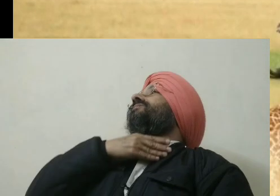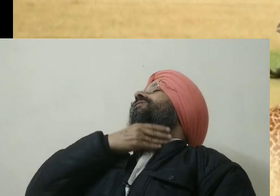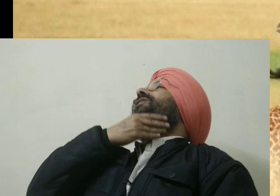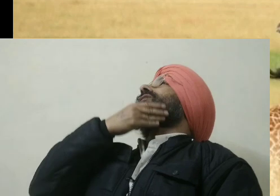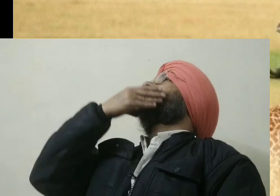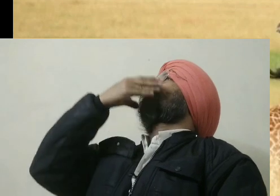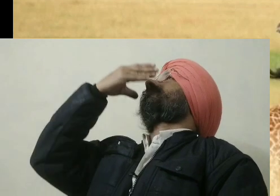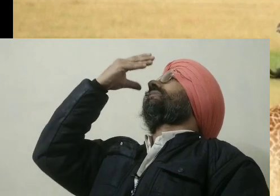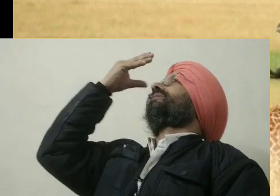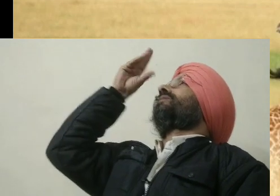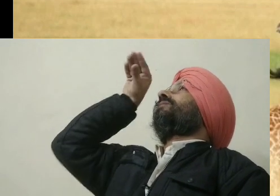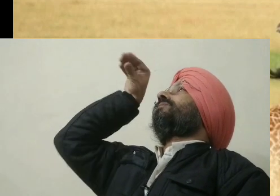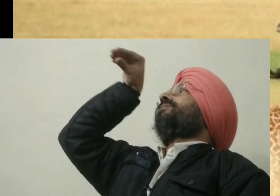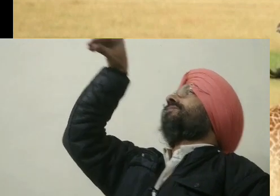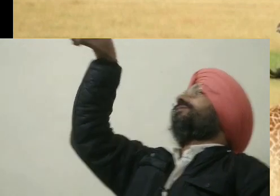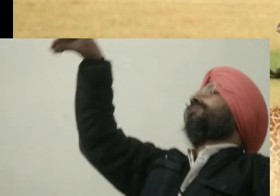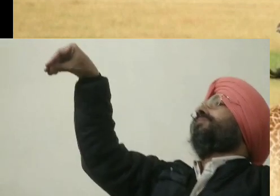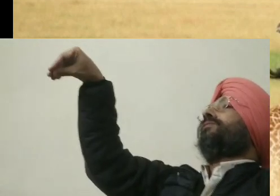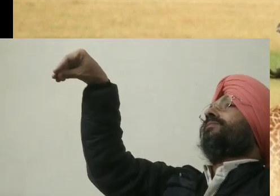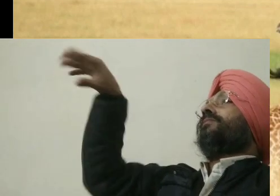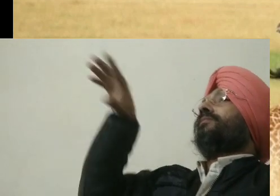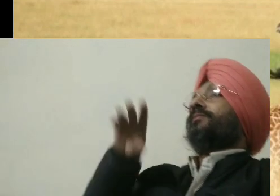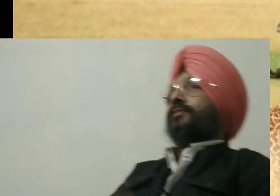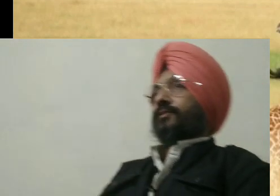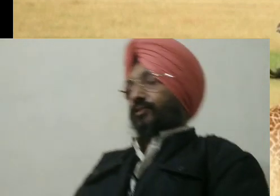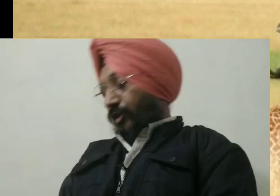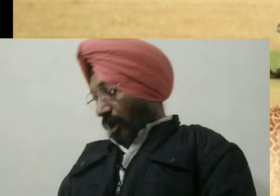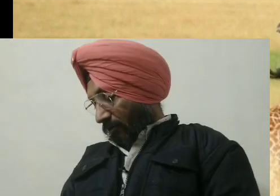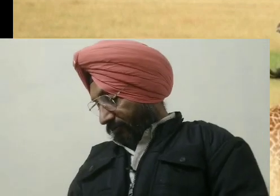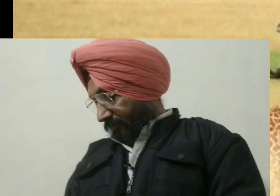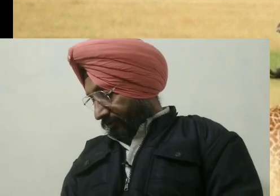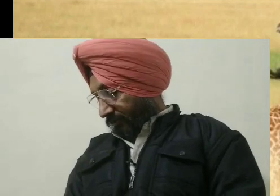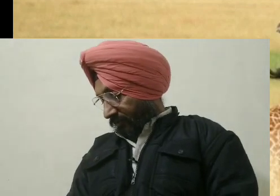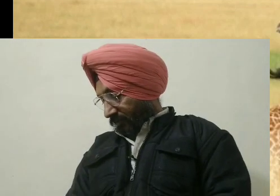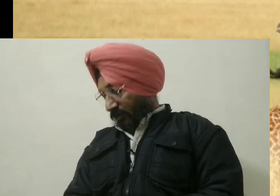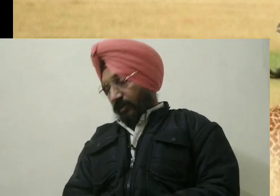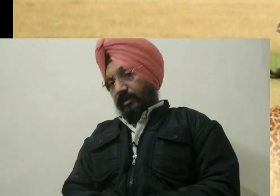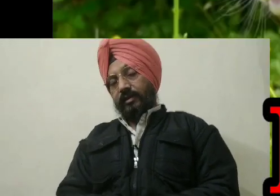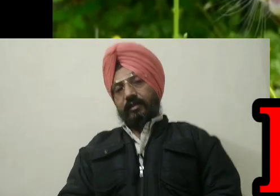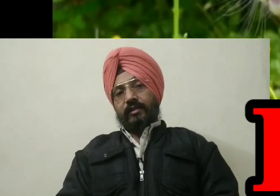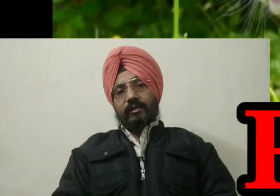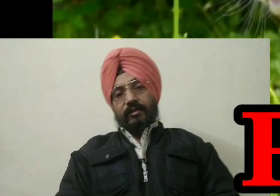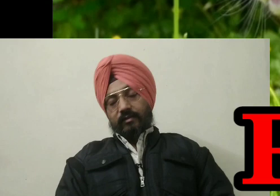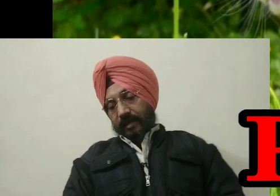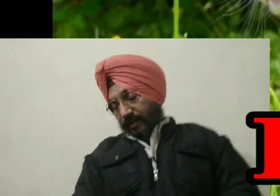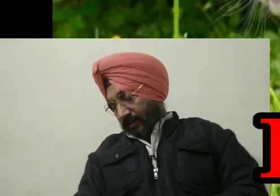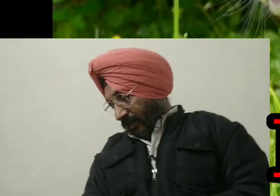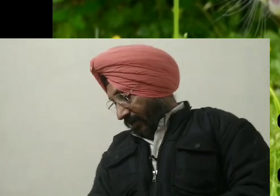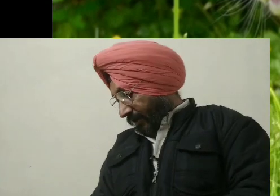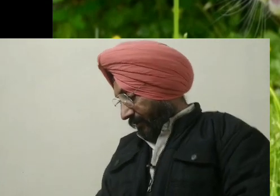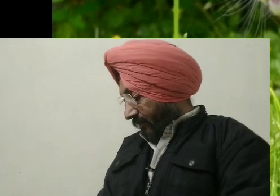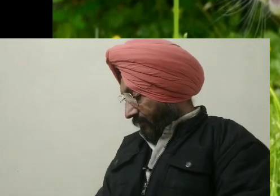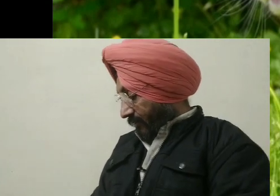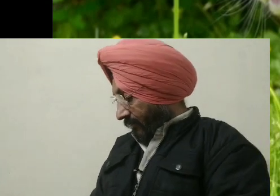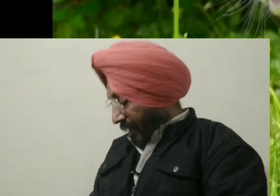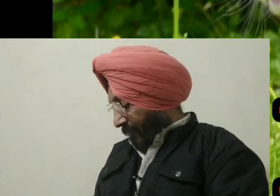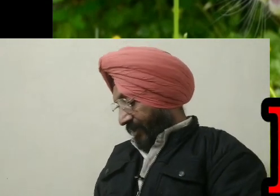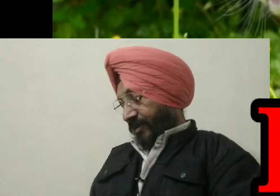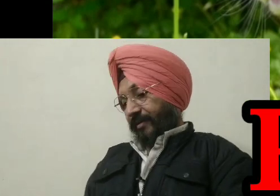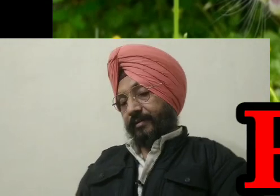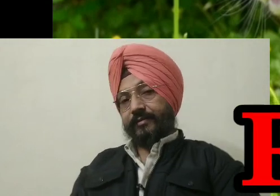यह गर्दल नम्भी करके और यह मूँ जिराफ नेक्स्ट है